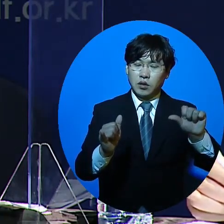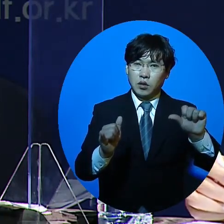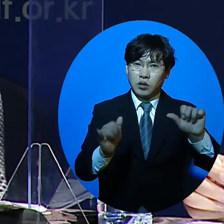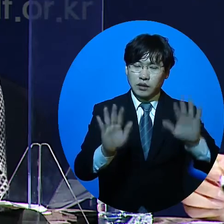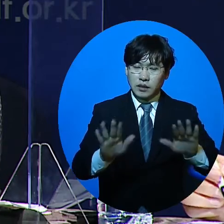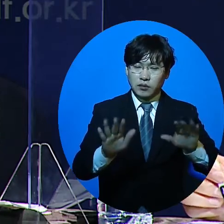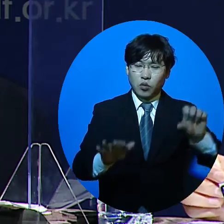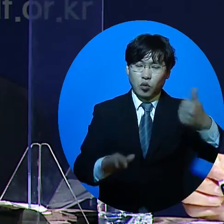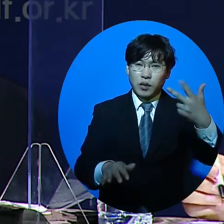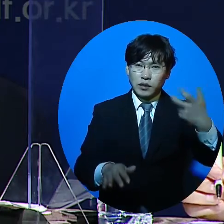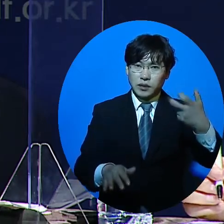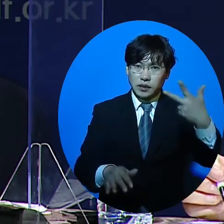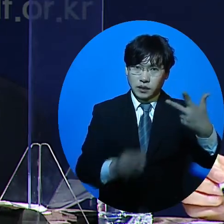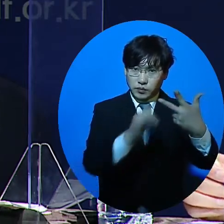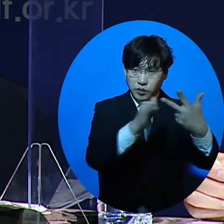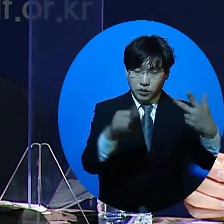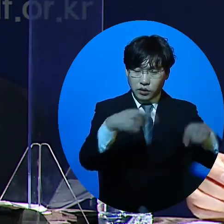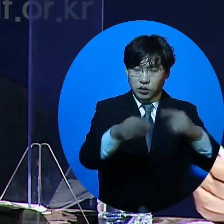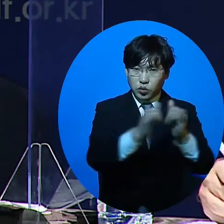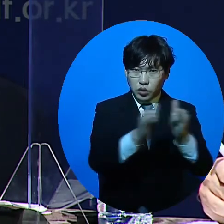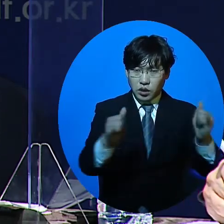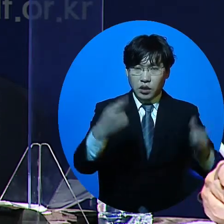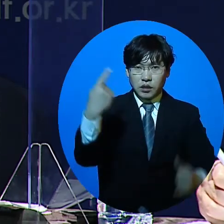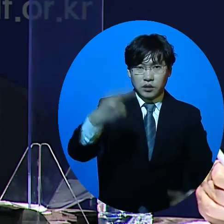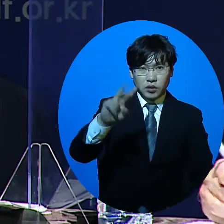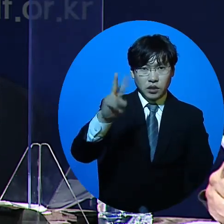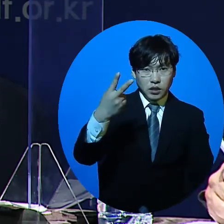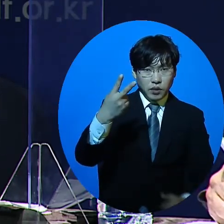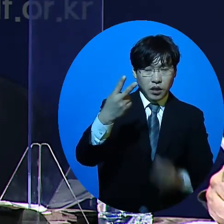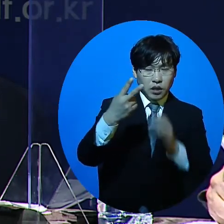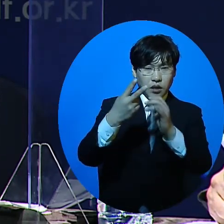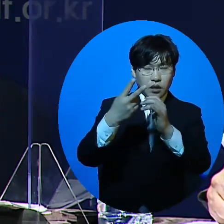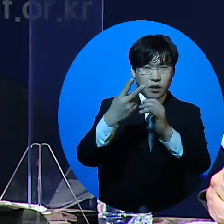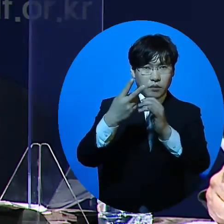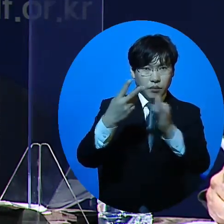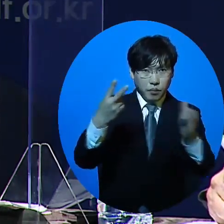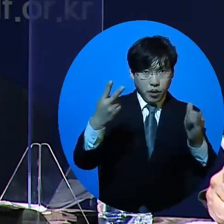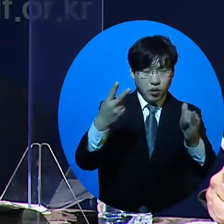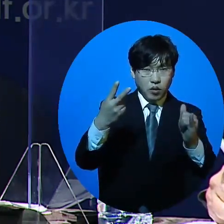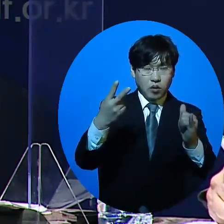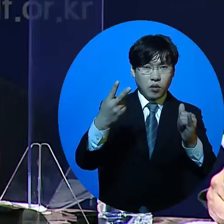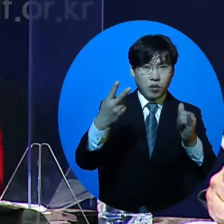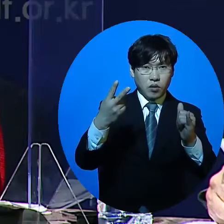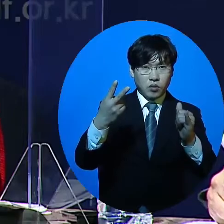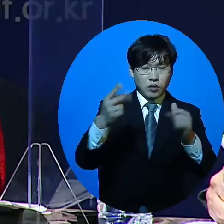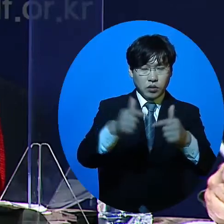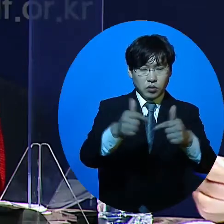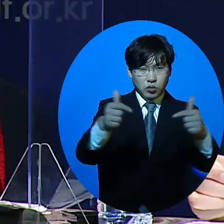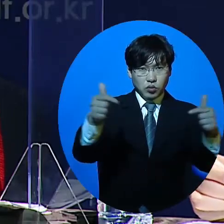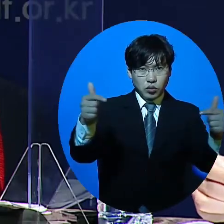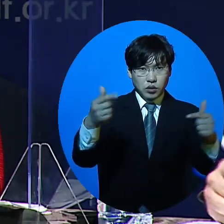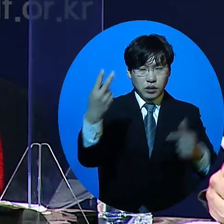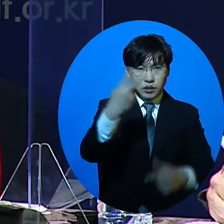현재 577명에서 1,200명 앞으로의 기간 동안에